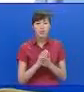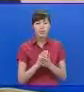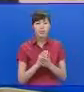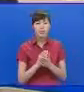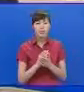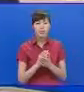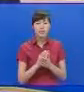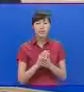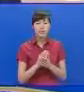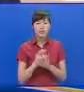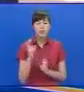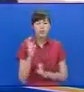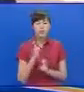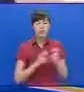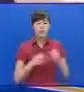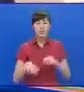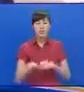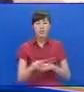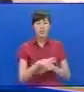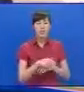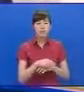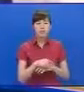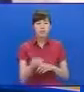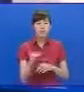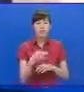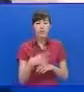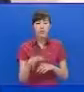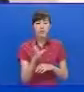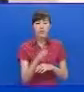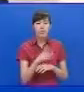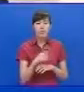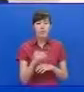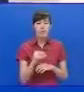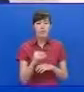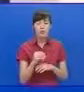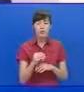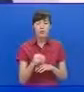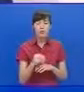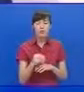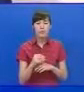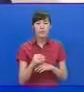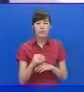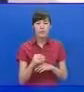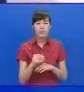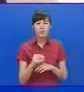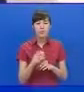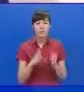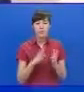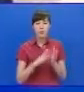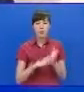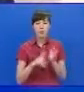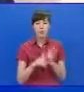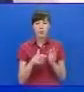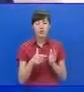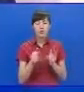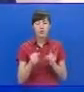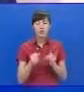Индустриальный аймақта осы аудандағы барлық жалпы аймағы 97 гектар. Осы